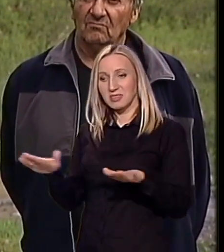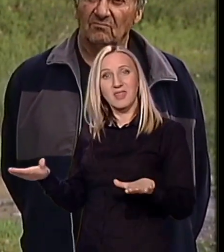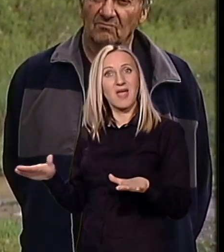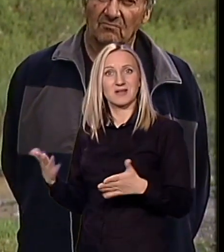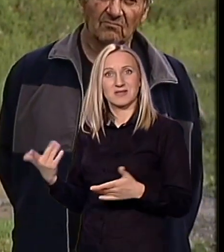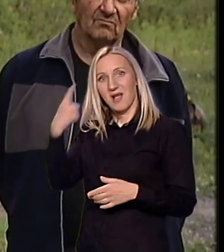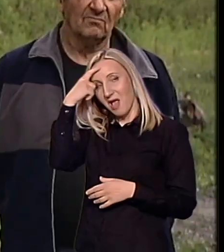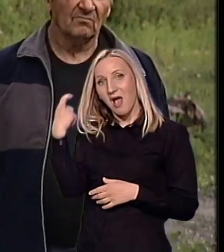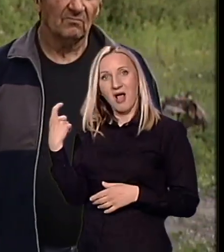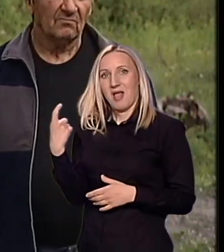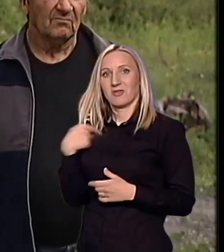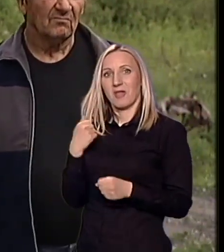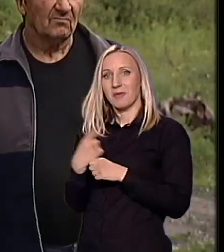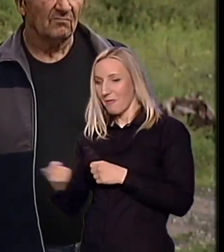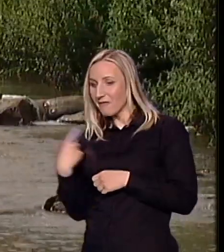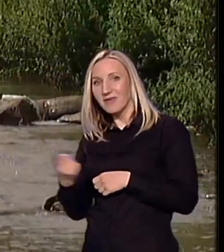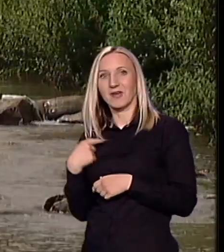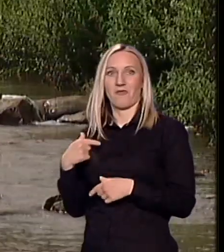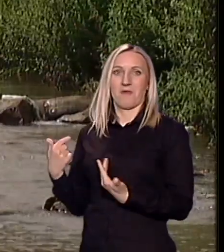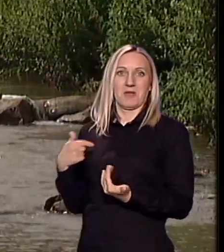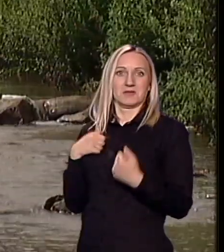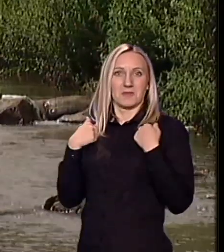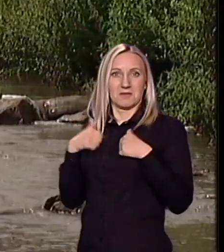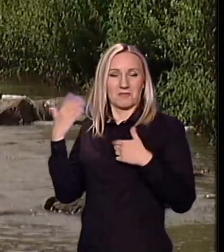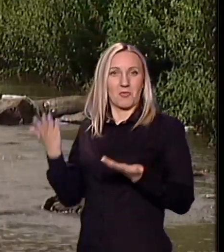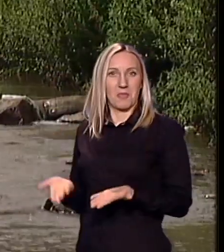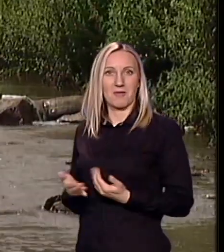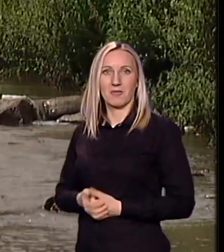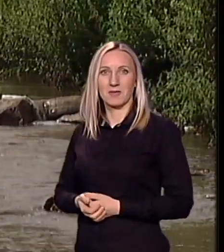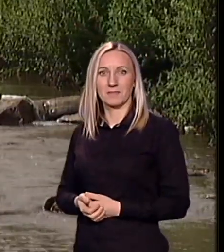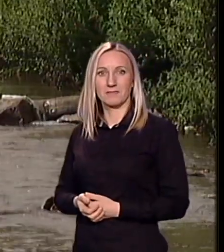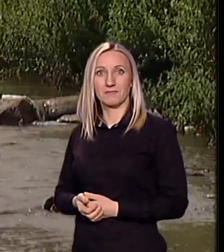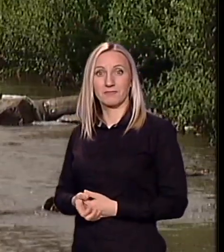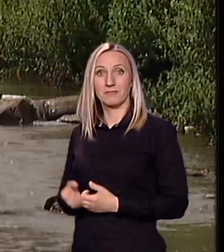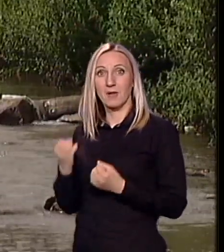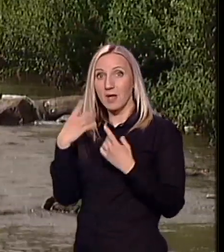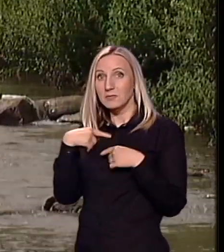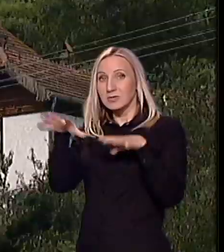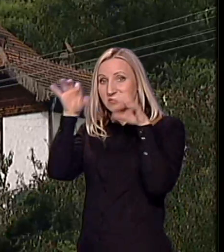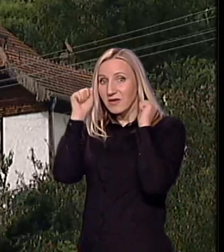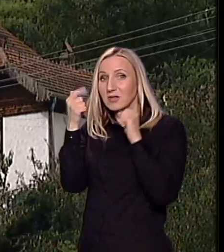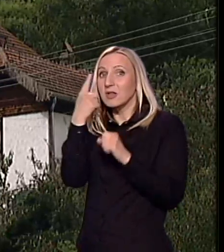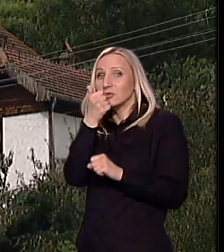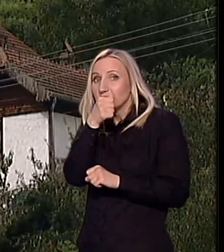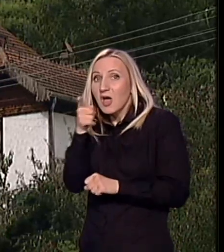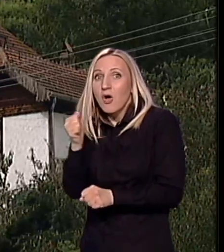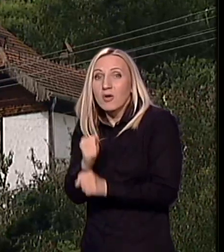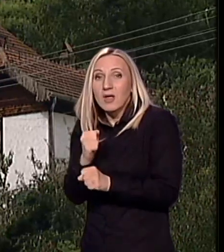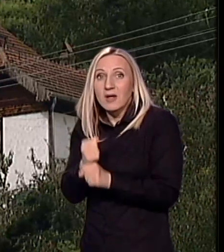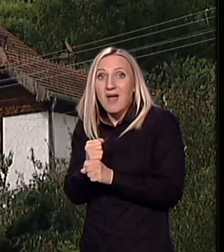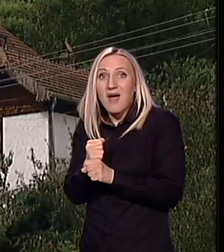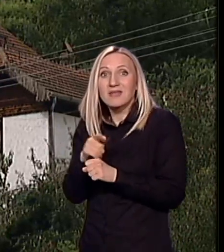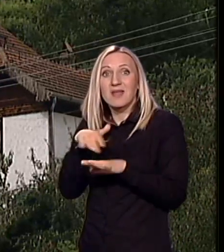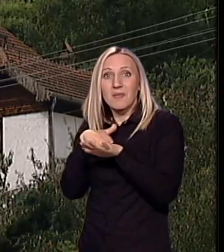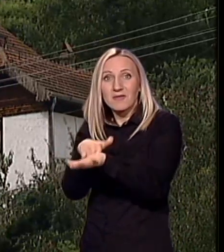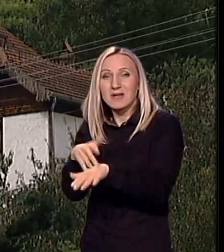u reci, napravimo one virove pa se kupamo. Kad smo videli šta oni zapravo rade, koji genocid vrše nad rekama Stare planine,